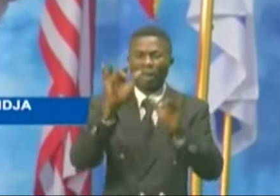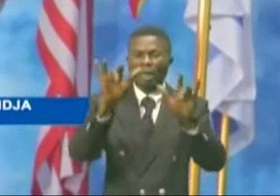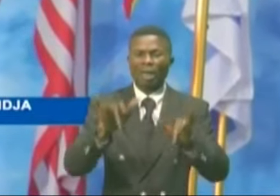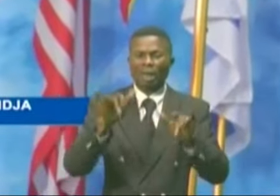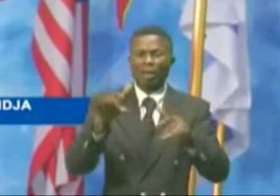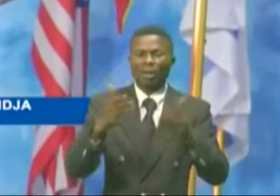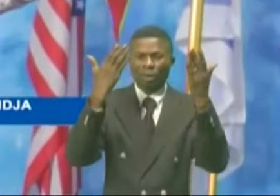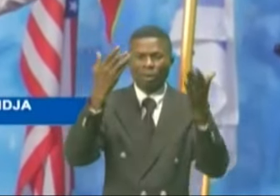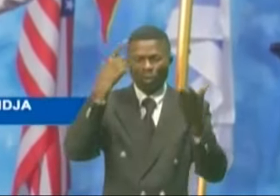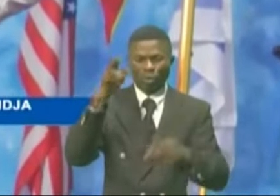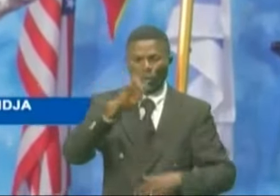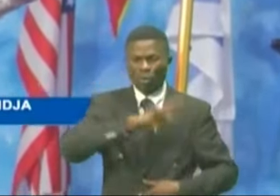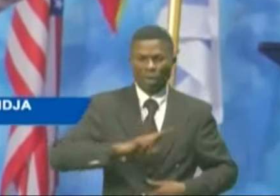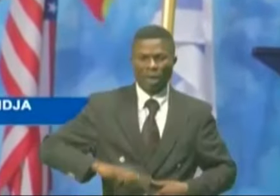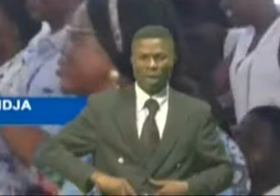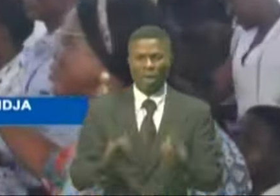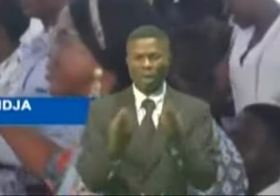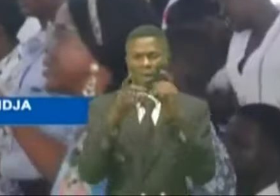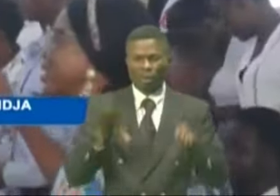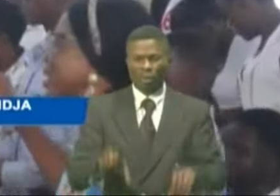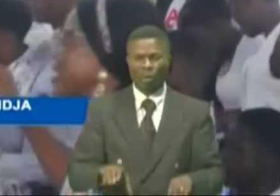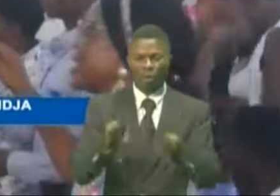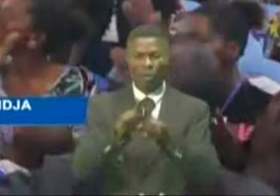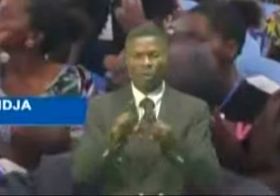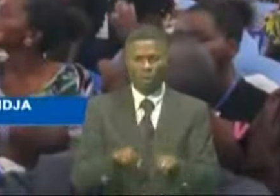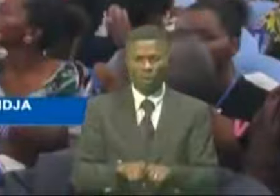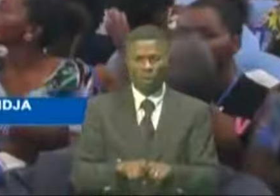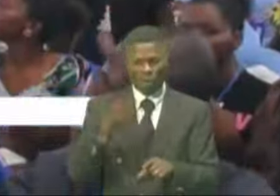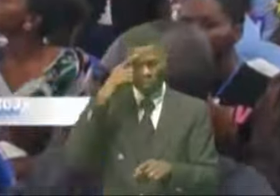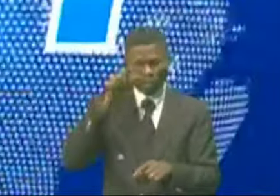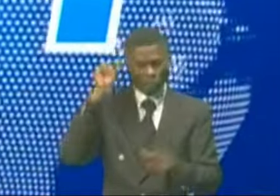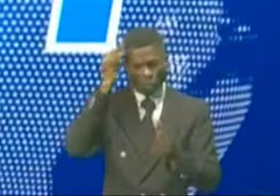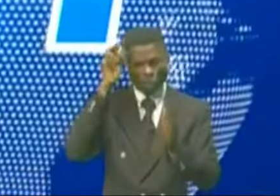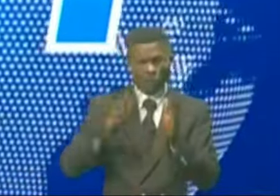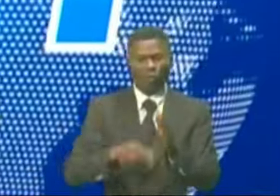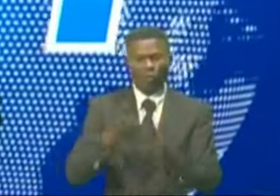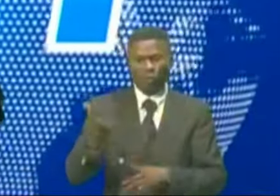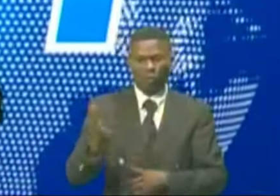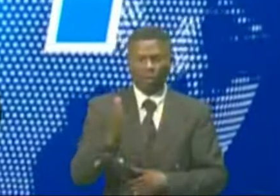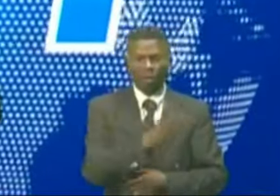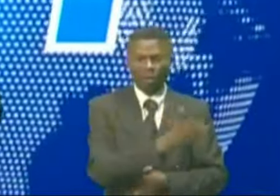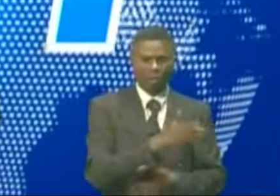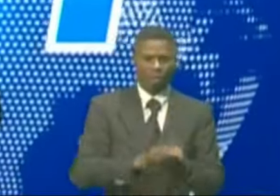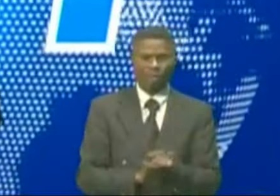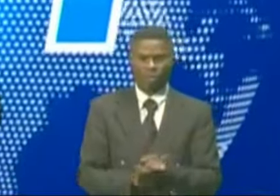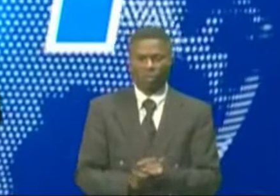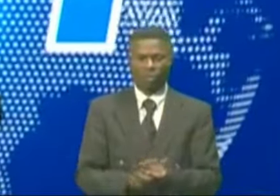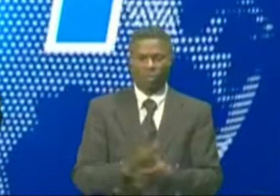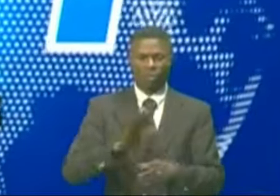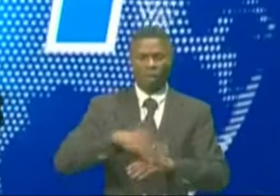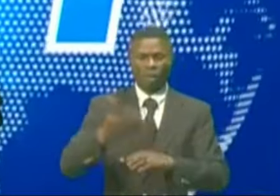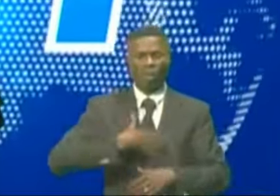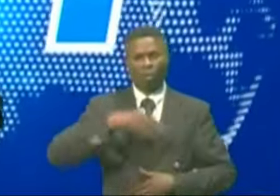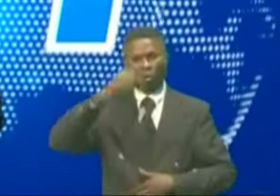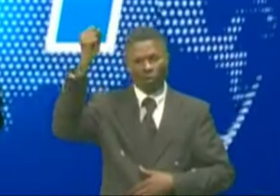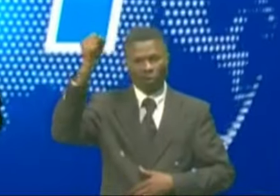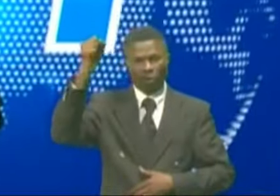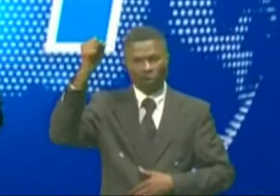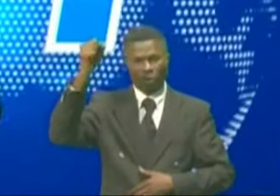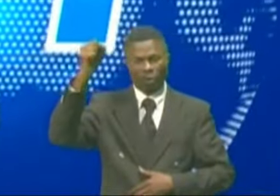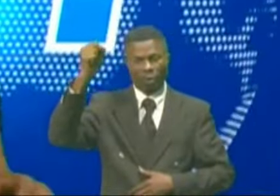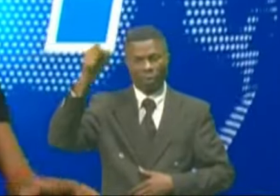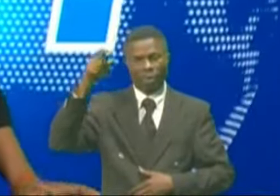sur la République démocratique du Congo et sur ses gouvernants. Après son triomphe au stade de martyrs